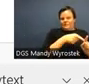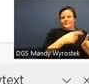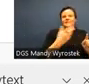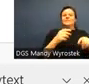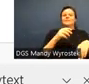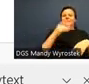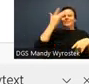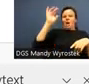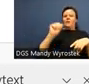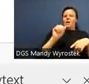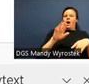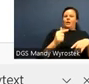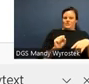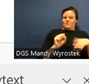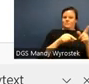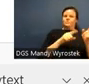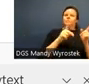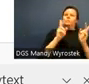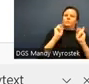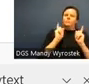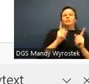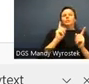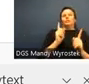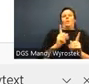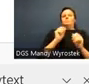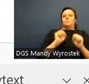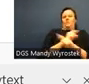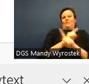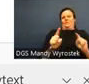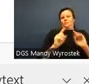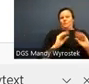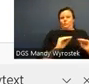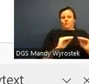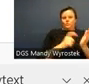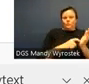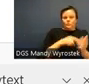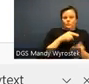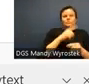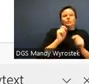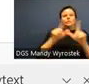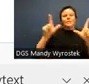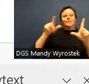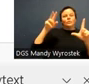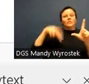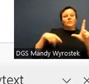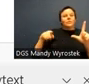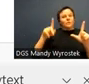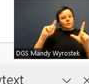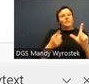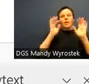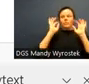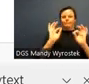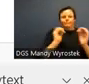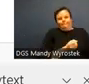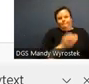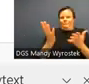hat sich jetzt geändert, und diese Checkliste bezieht sich wirklich auch auf die neueste Word-Version. Das heißt, wenn Sie